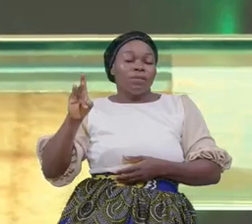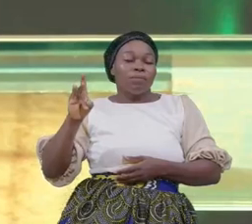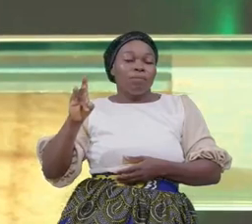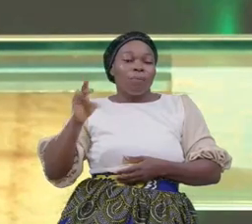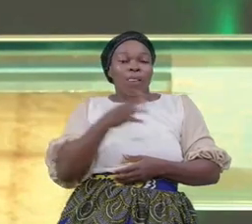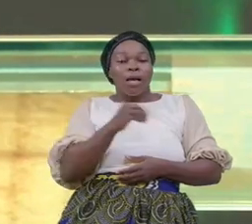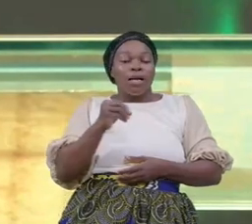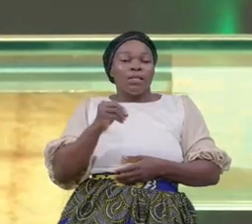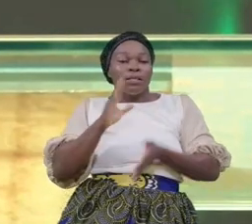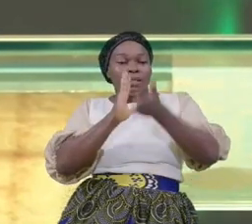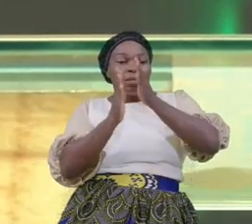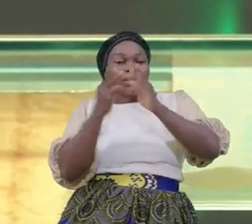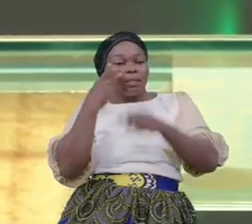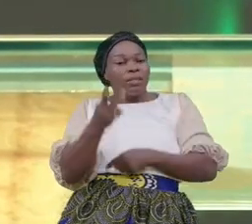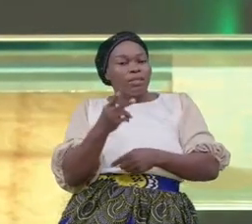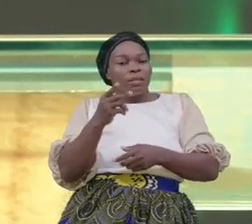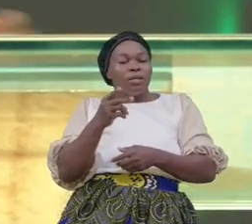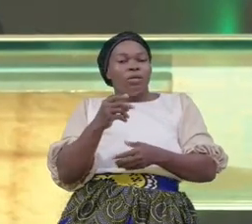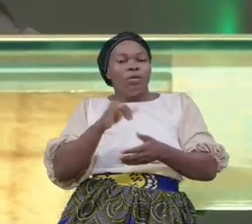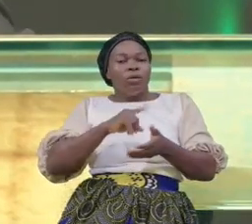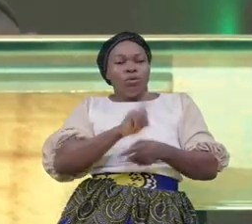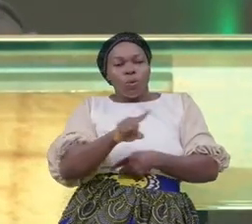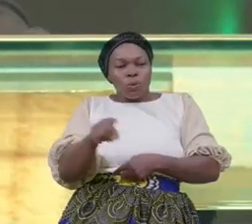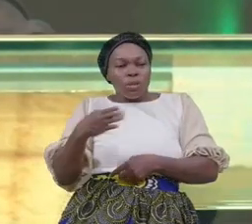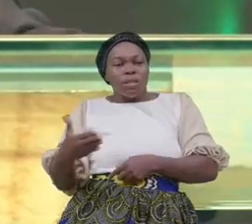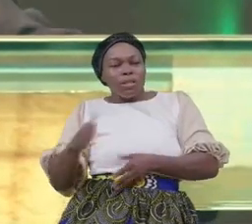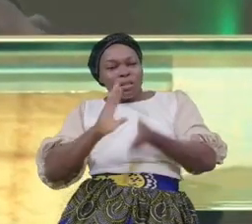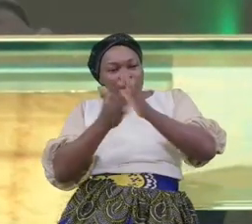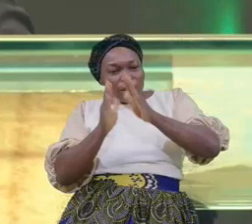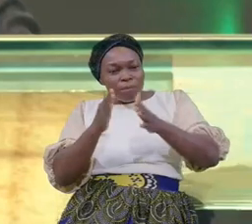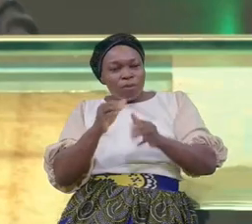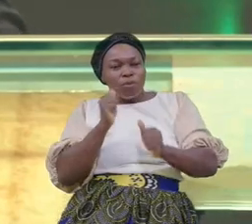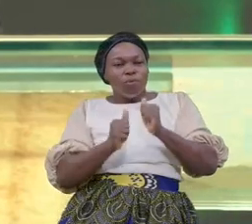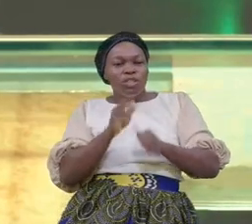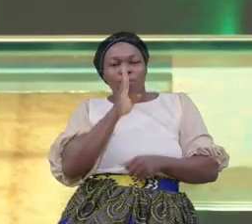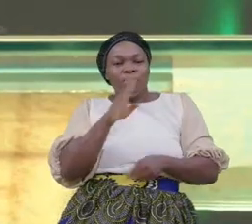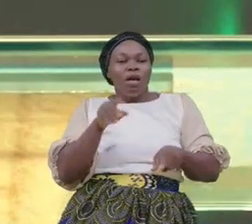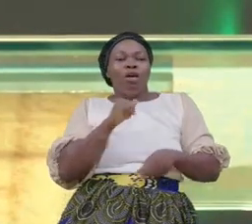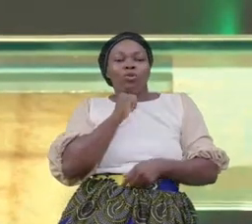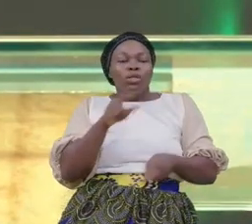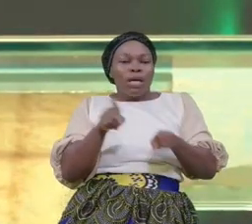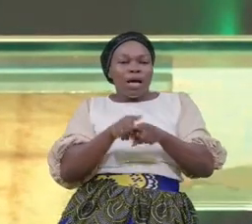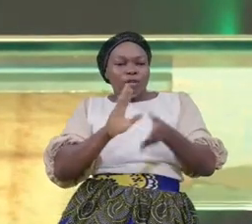les choses qui ne sont point comme si elles étaient.